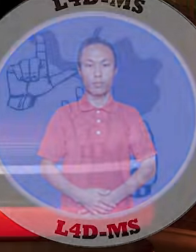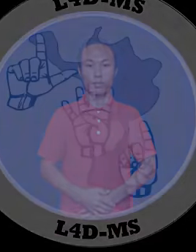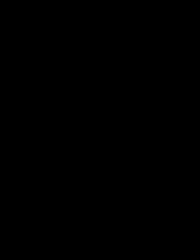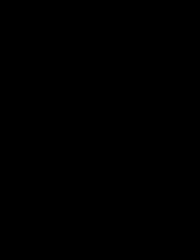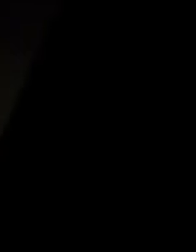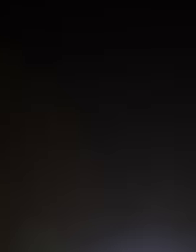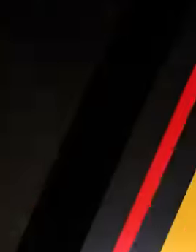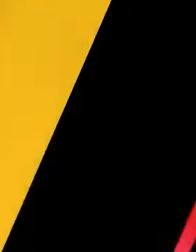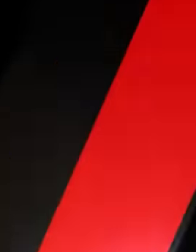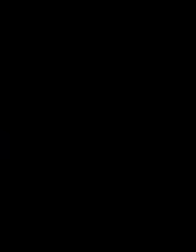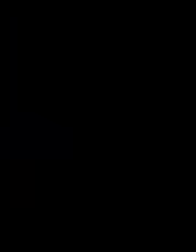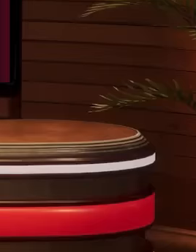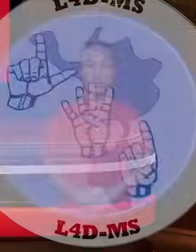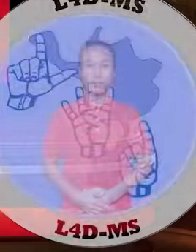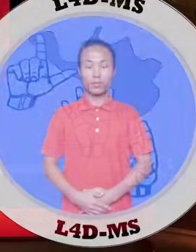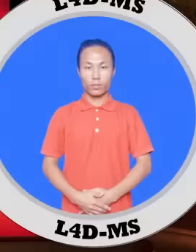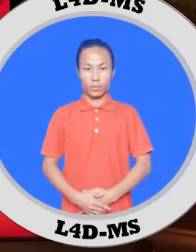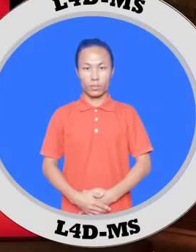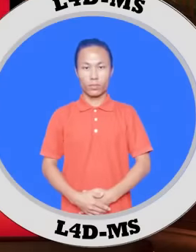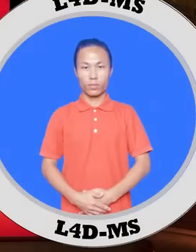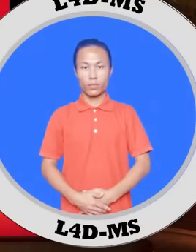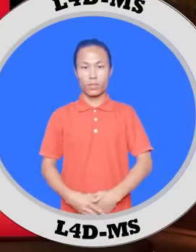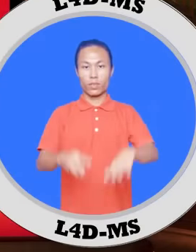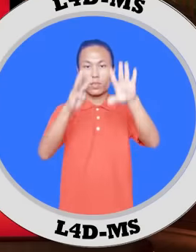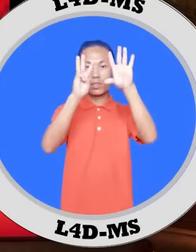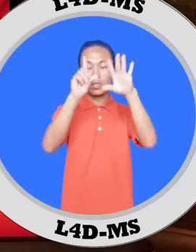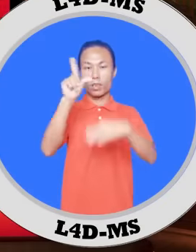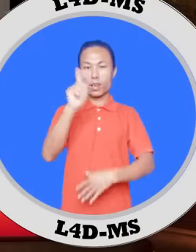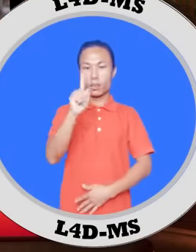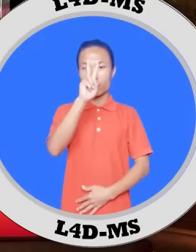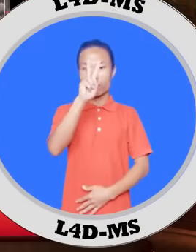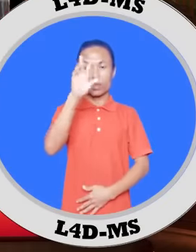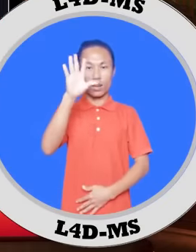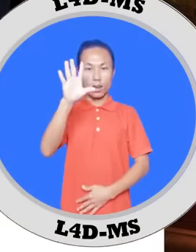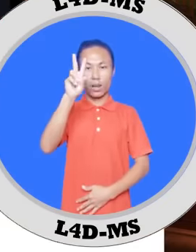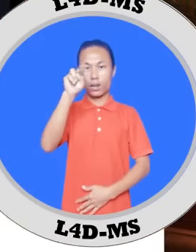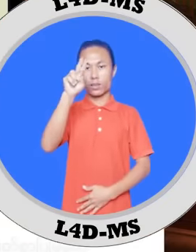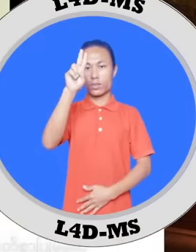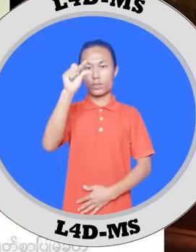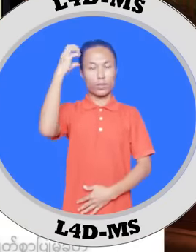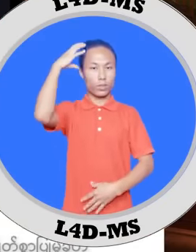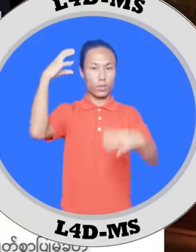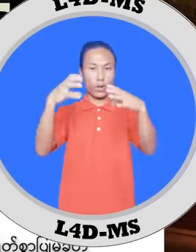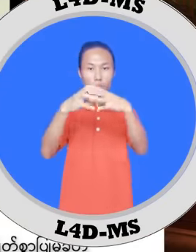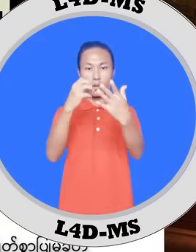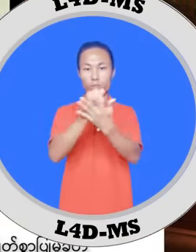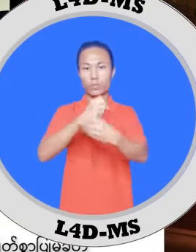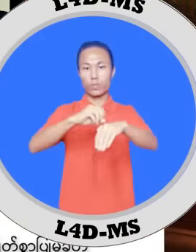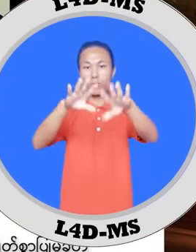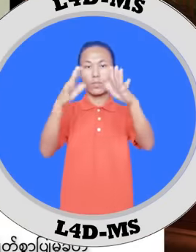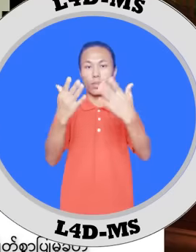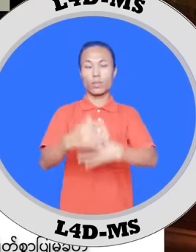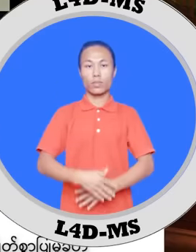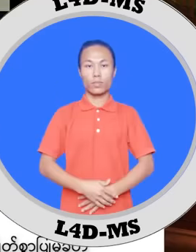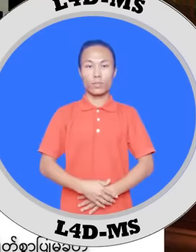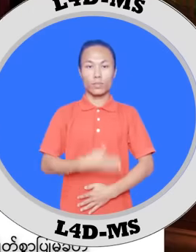င်။ဆက်လက်တင်ဆက်ပေးမယ့်သတင်းကတော့2019ခုနှစ်မှာရိုဟင်ဂျာပြည်သူတွေကိုအကြမ်းဖက်စစ်တပ်ကရက်စ